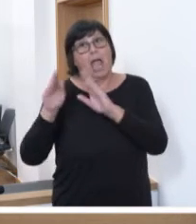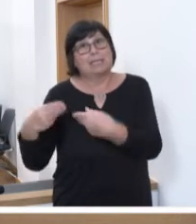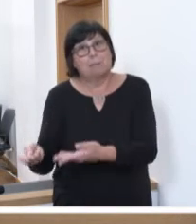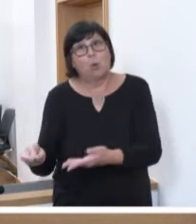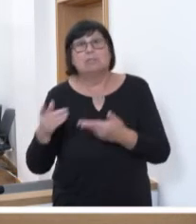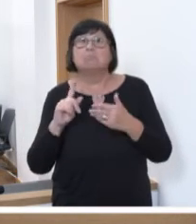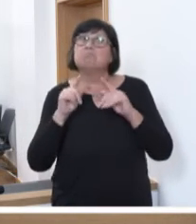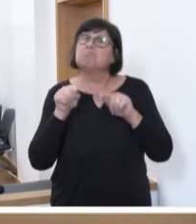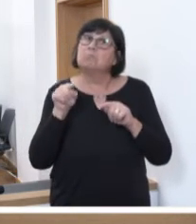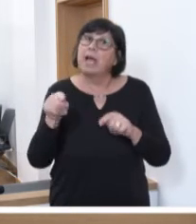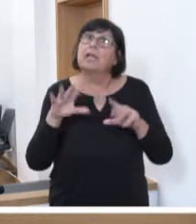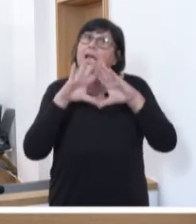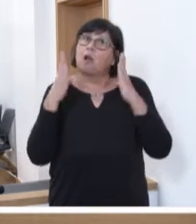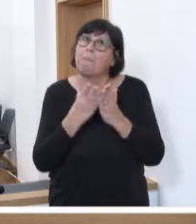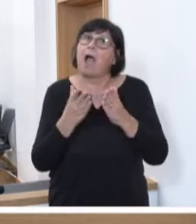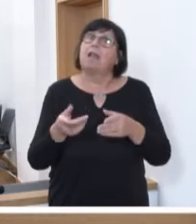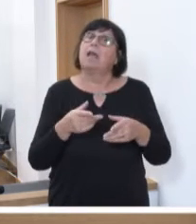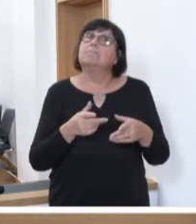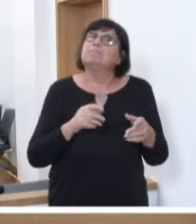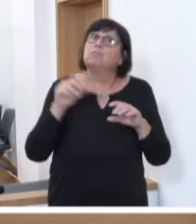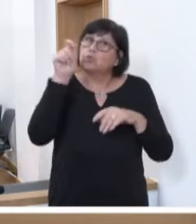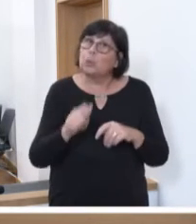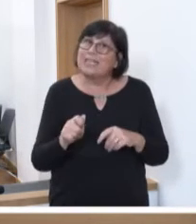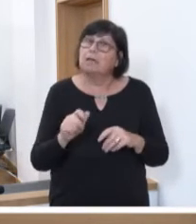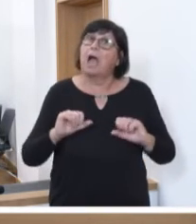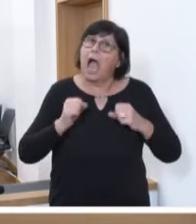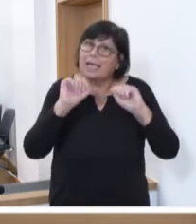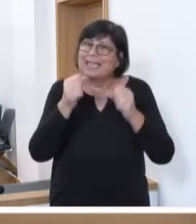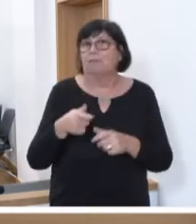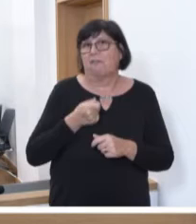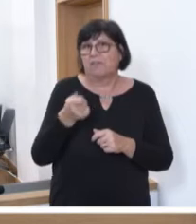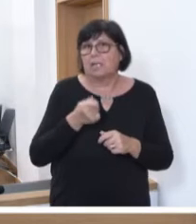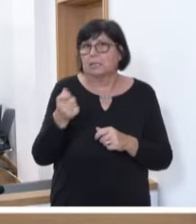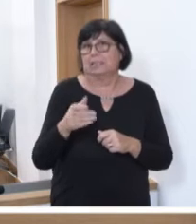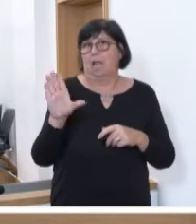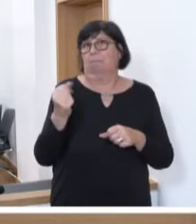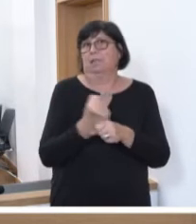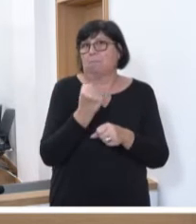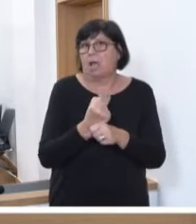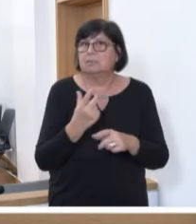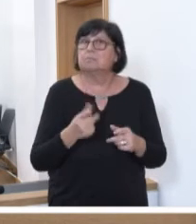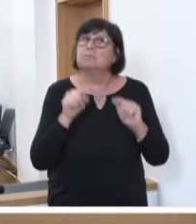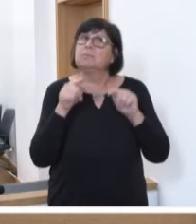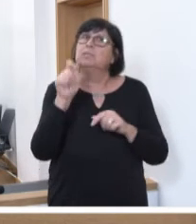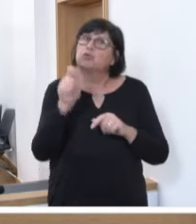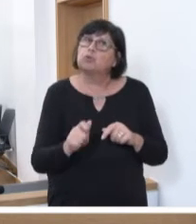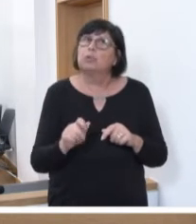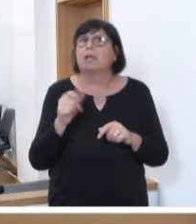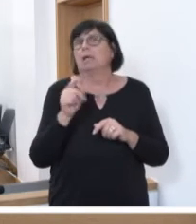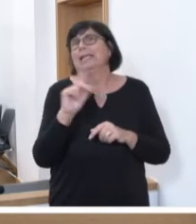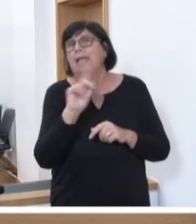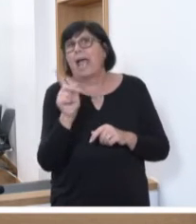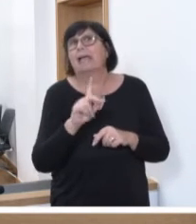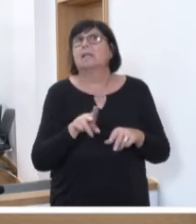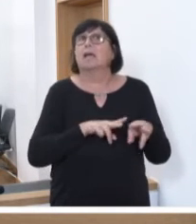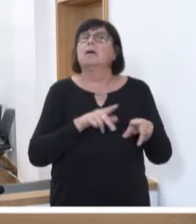in Aussicht gestellten globalen Mobilitätsstudie aktiv und finanziell zu beteiligen. Im Rahmen dieser Studie wäre unter anderem eine direkte